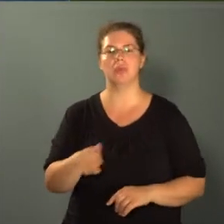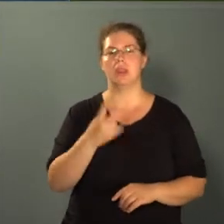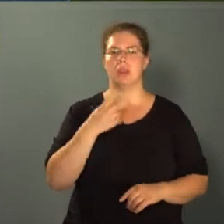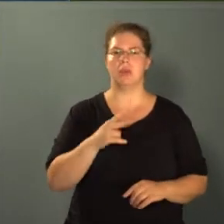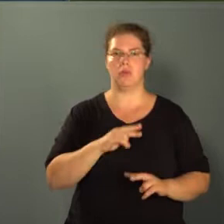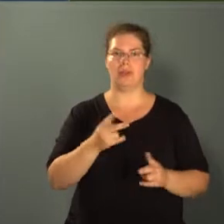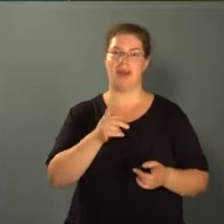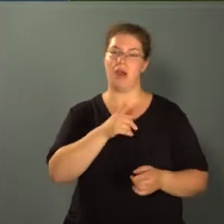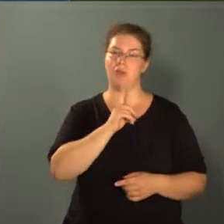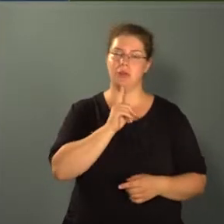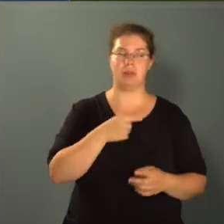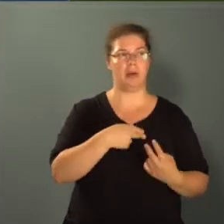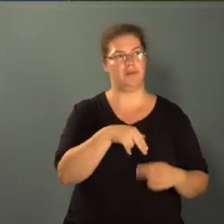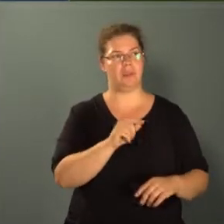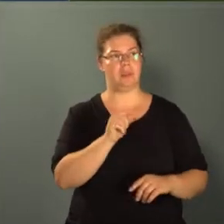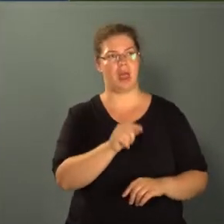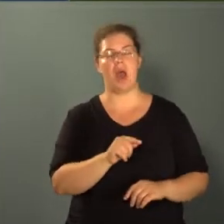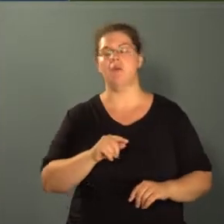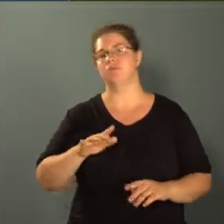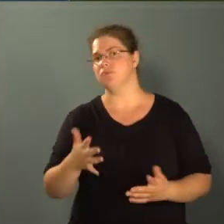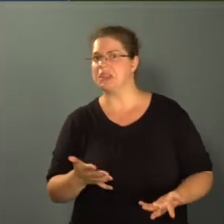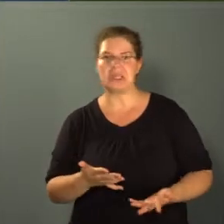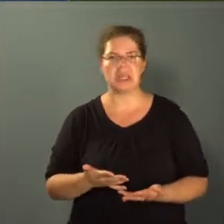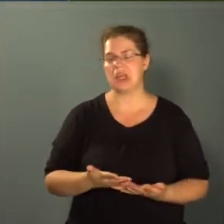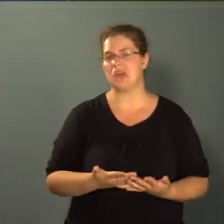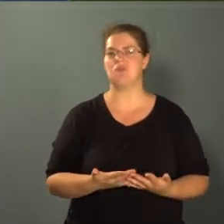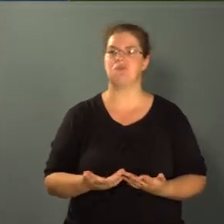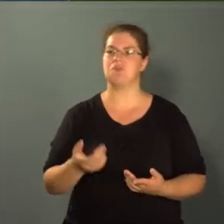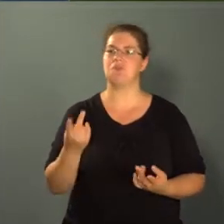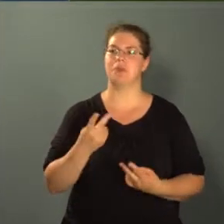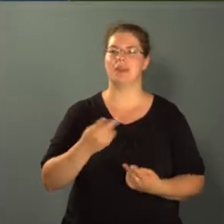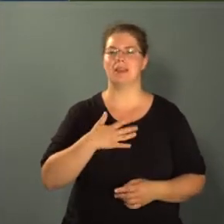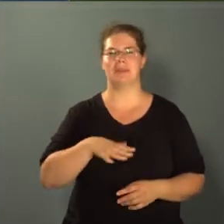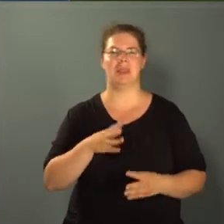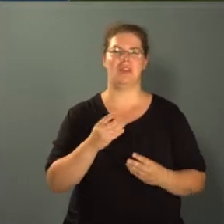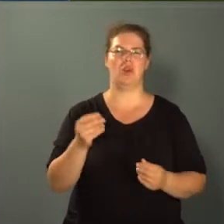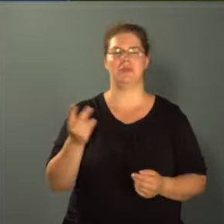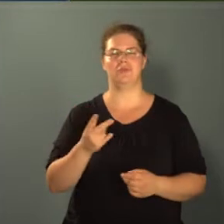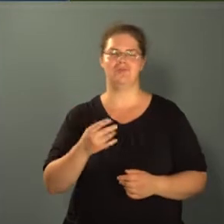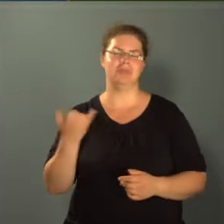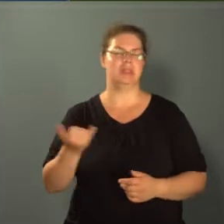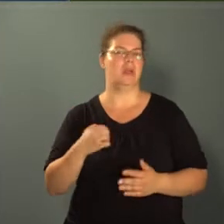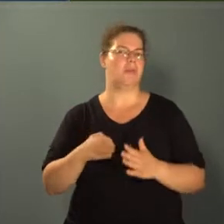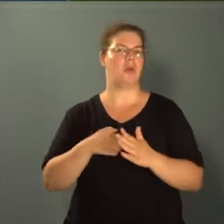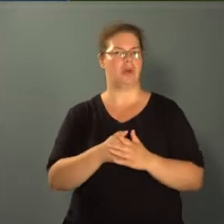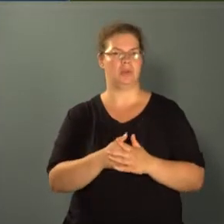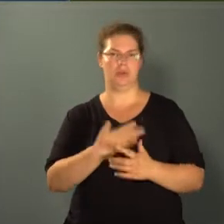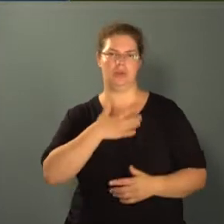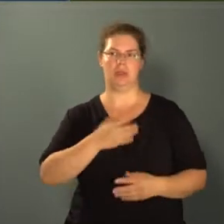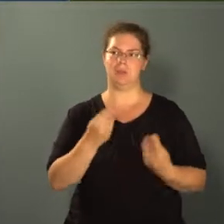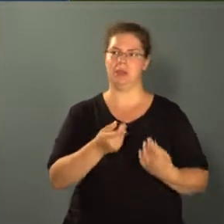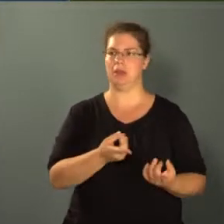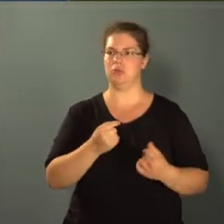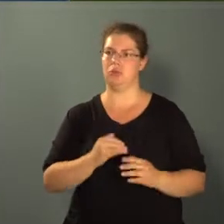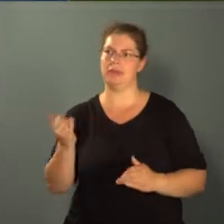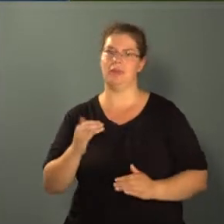visszaút nekik a Ferencvárosba. De természetesen mi azért nem szeretjük ezt a langyos vizet, hanem mi mindig a maximumot szeretnénk kihozni a játékosokból,